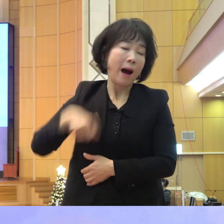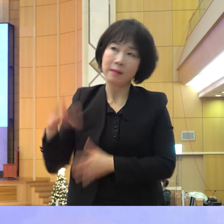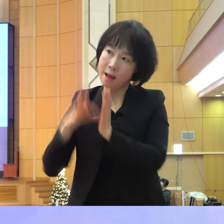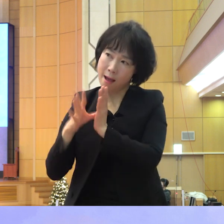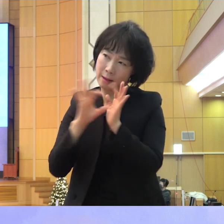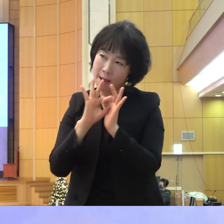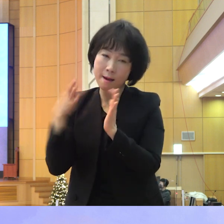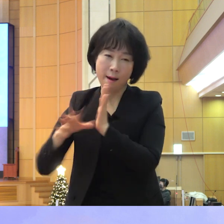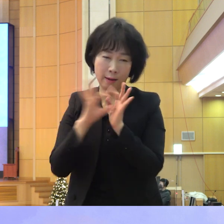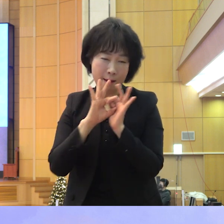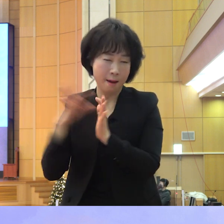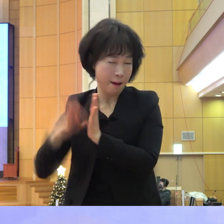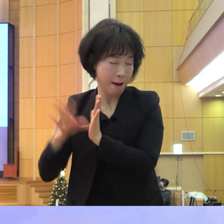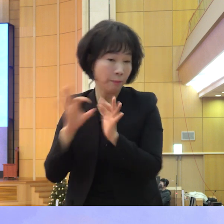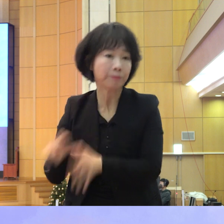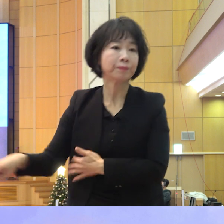봐요.